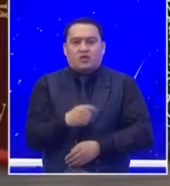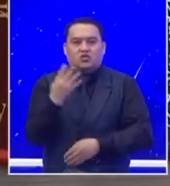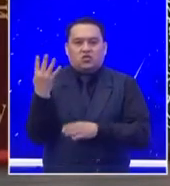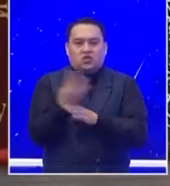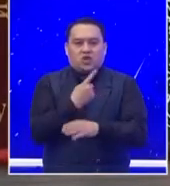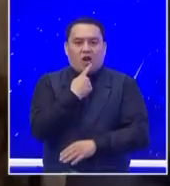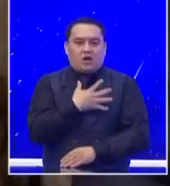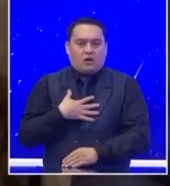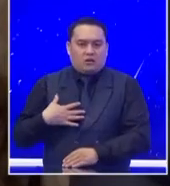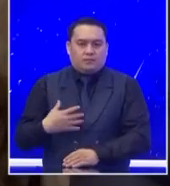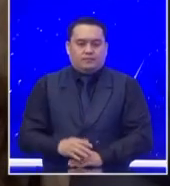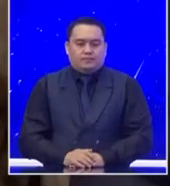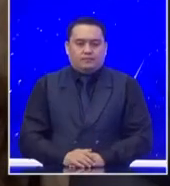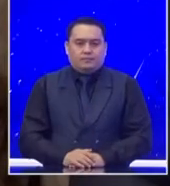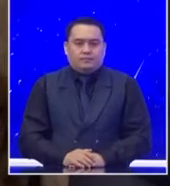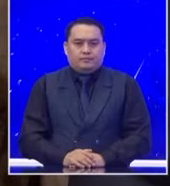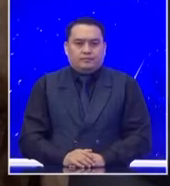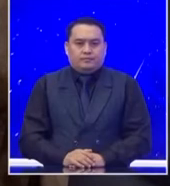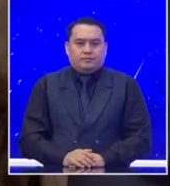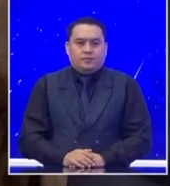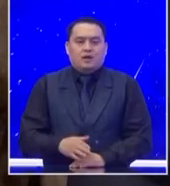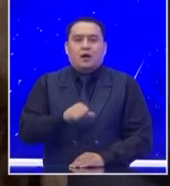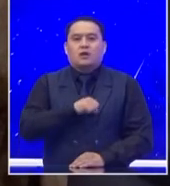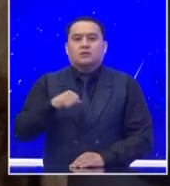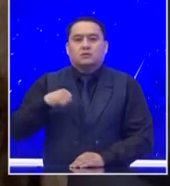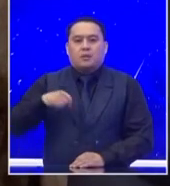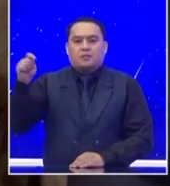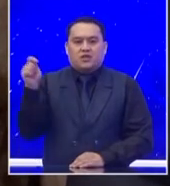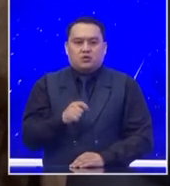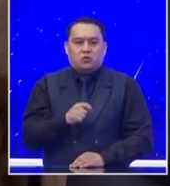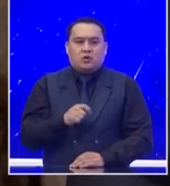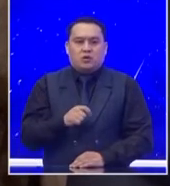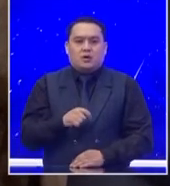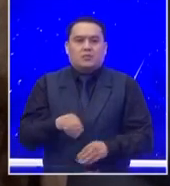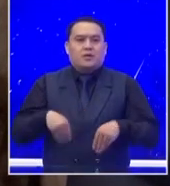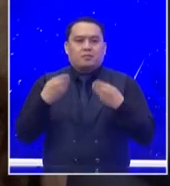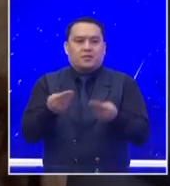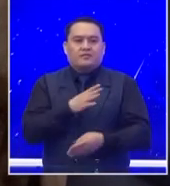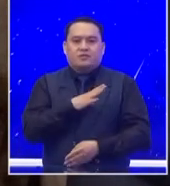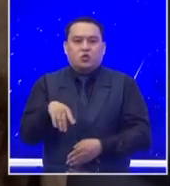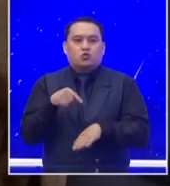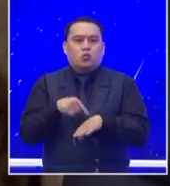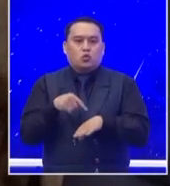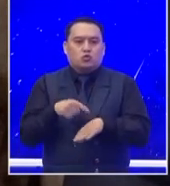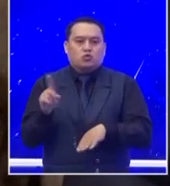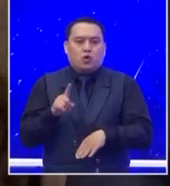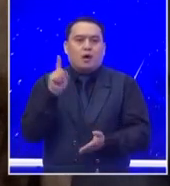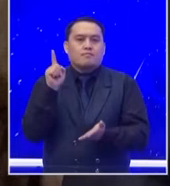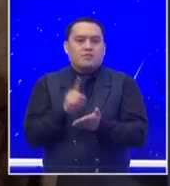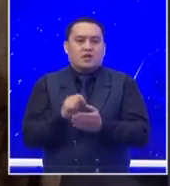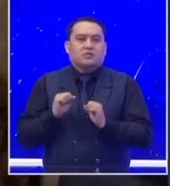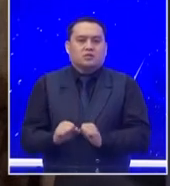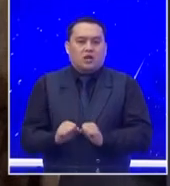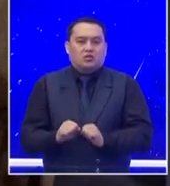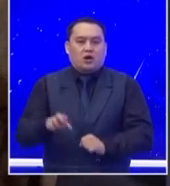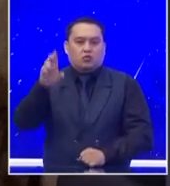4 ранения. Я сам пришел в военкомат. Никто мне повестку не присылал. Чувствовал, что это мой долг – защищать